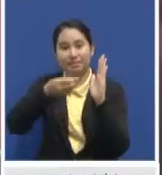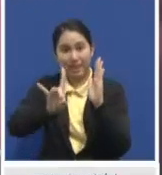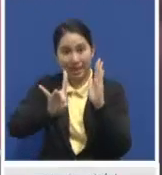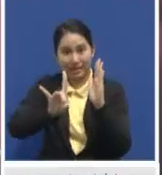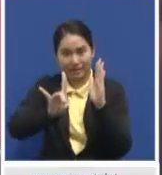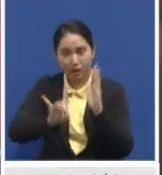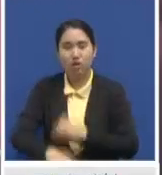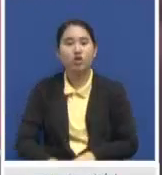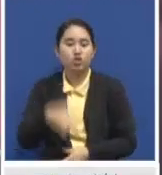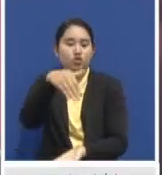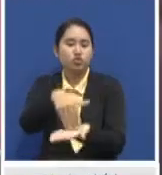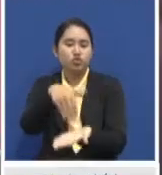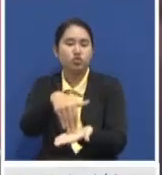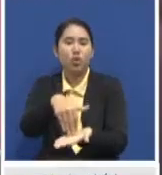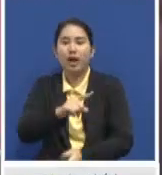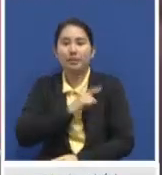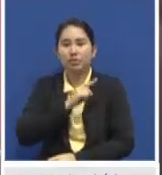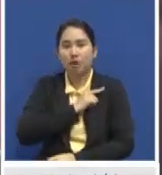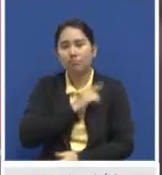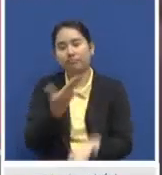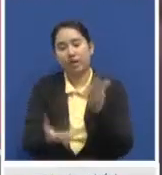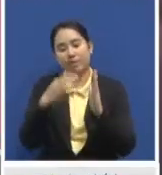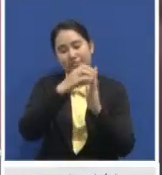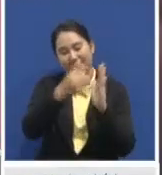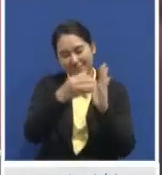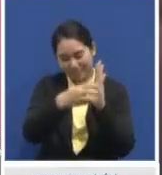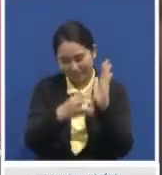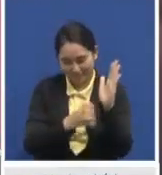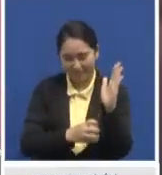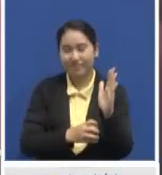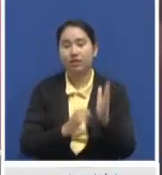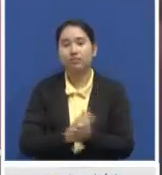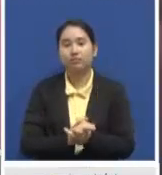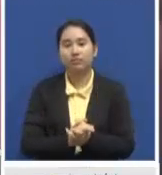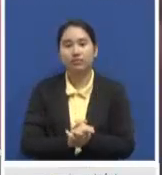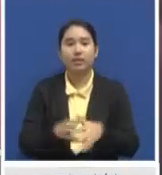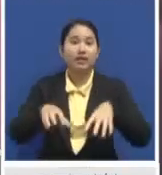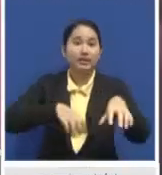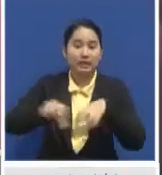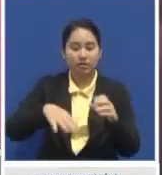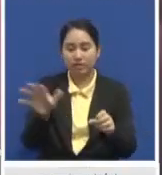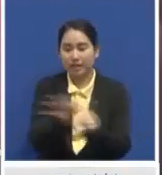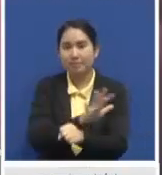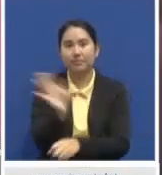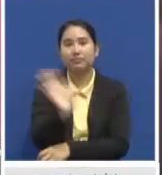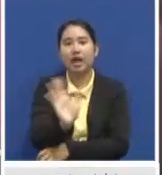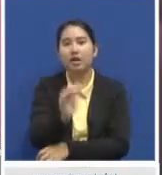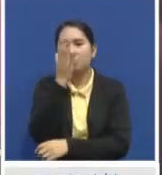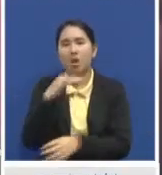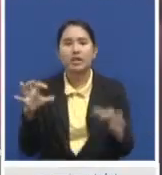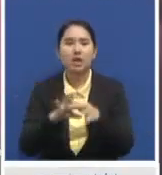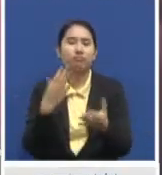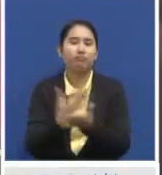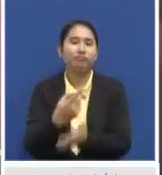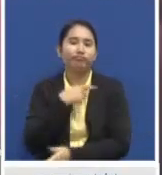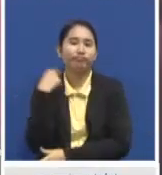จะรับผิดชอบประมาณ 4-5 จังหวัดก็แล้วแต่ภูมิประเทศไม่จัดไว้ทุกแห่งทุกจังหวัดมันจะสิ้นเปลืองเกิน